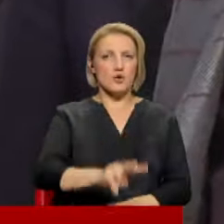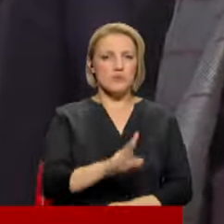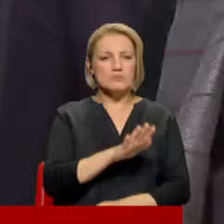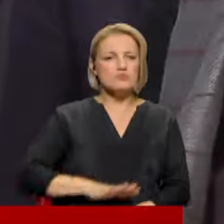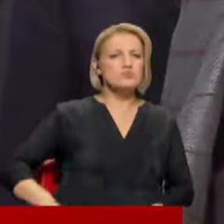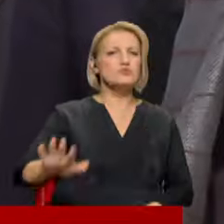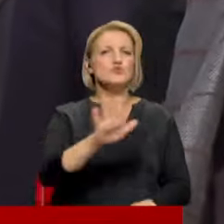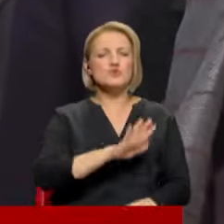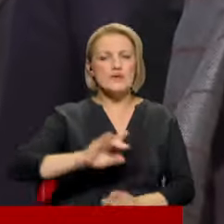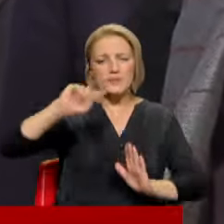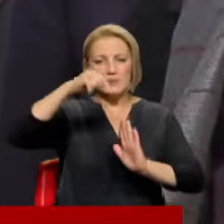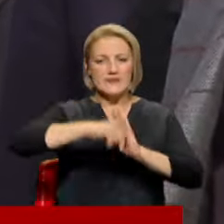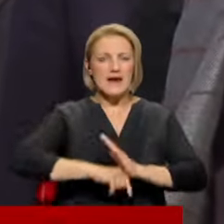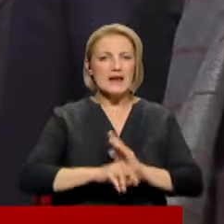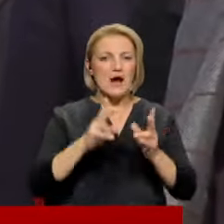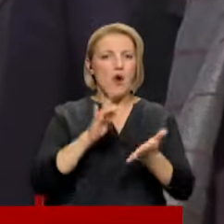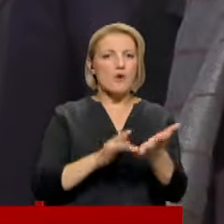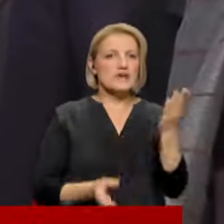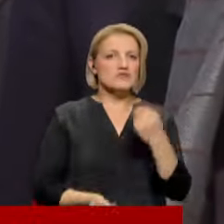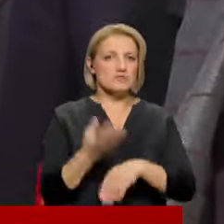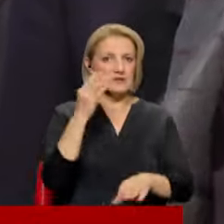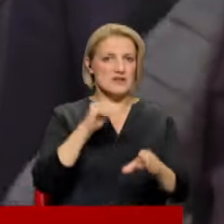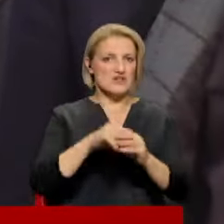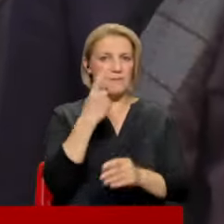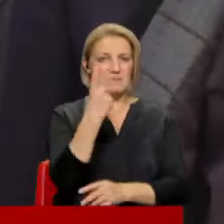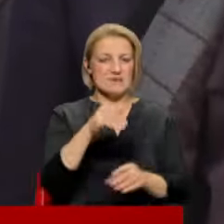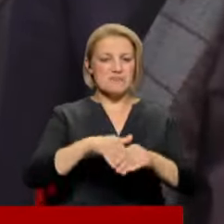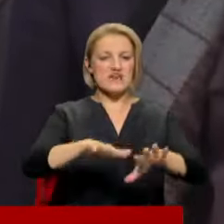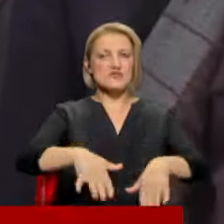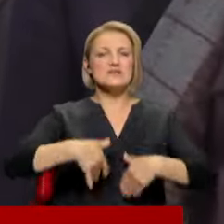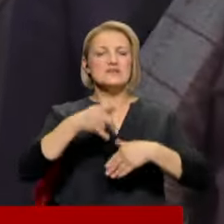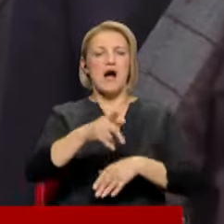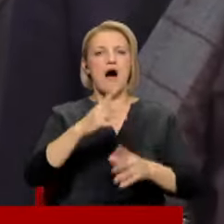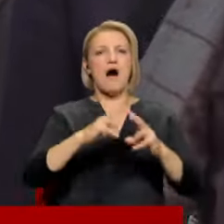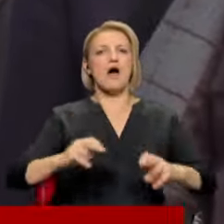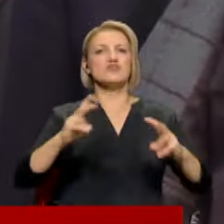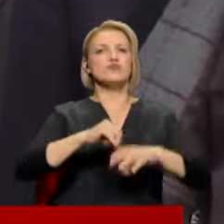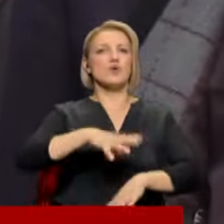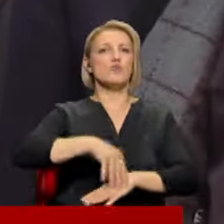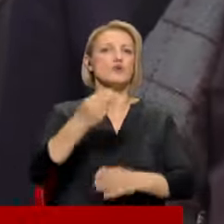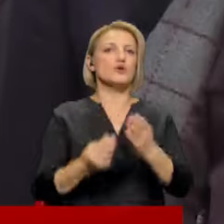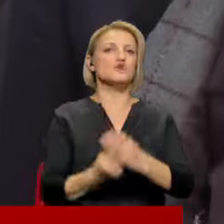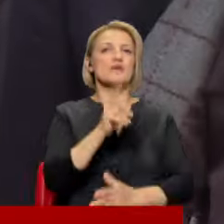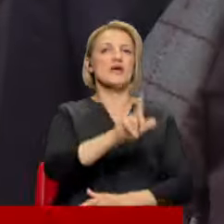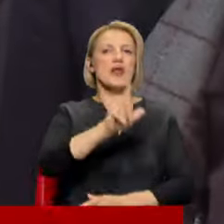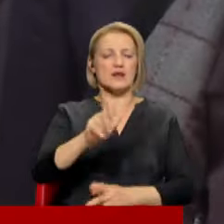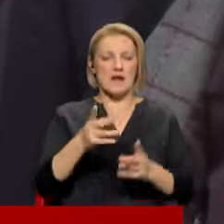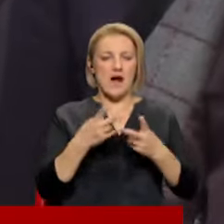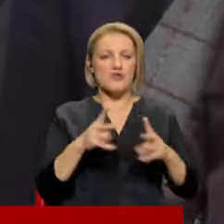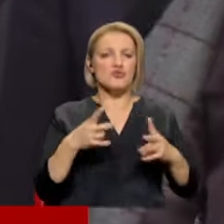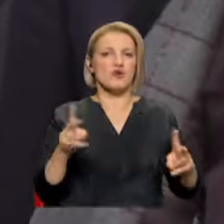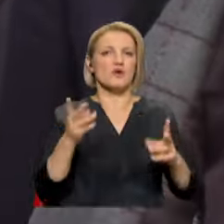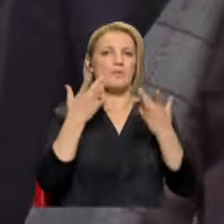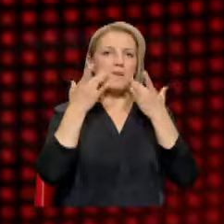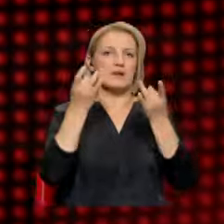bütün yönleriyle aydınlatılabilmesi için bir meclis araştırma komisyonu kurulması gerekliliği açıkça